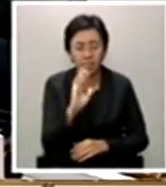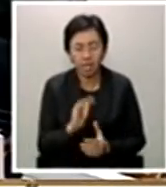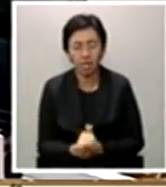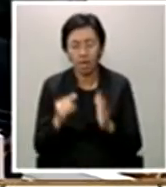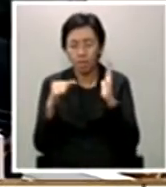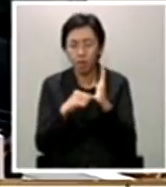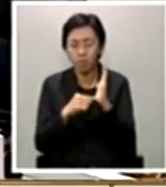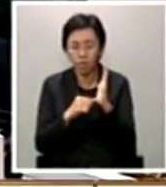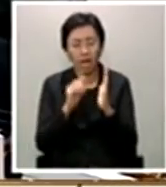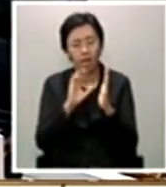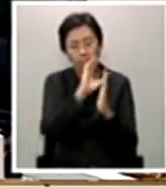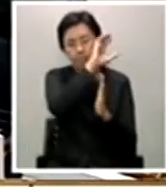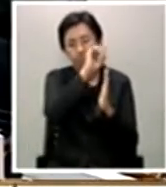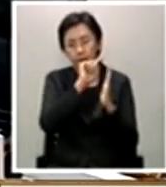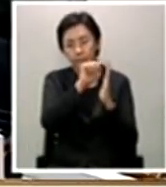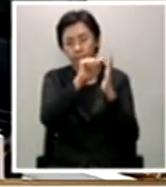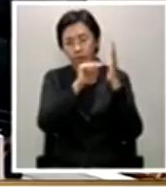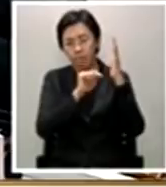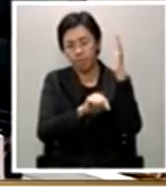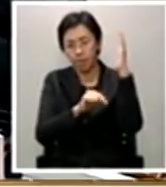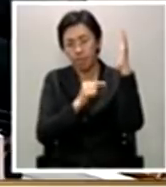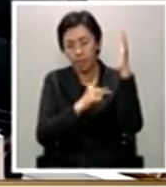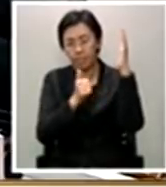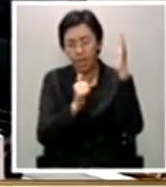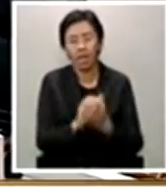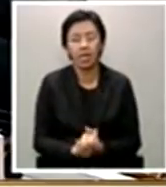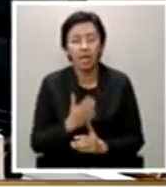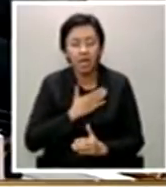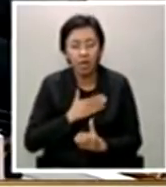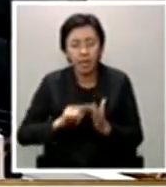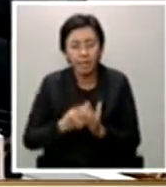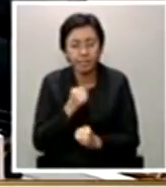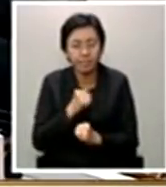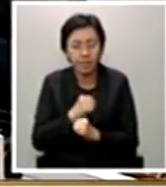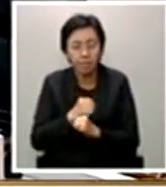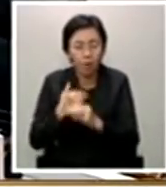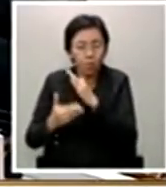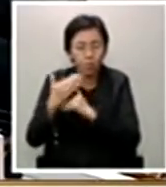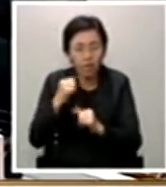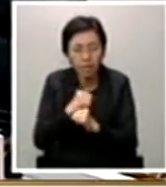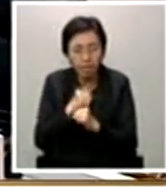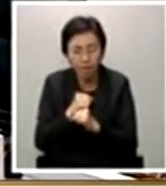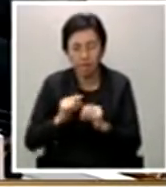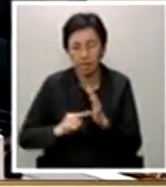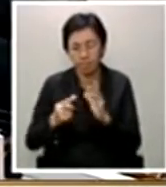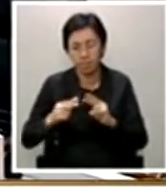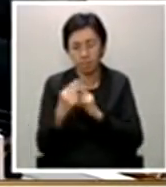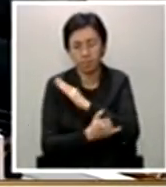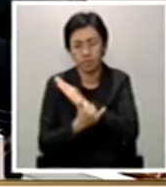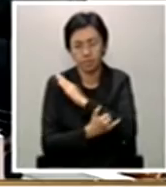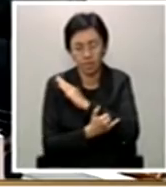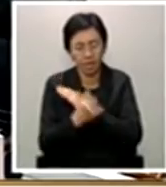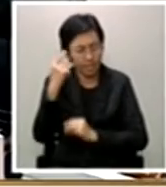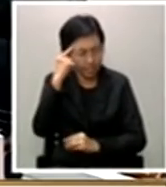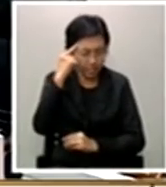แล้วเขากระจายไปอยู่ 4-5 ประเทศเราถือโอกาสนั้นสร้างสตอรี่นี้ขึ้นมาผ่านโดยทางกระทรวงการต่างประเทศคิด